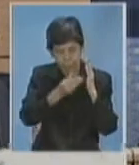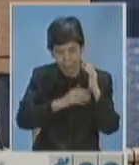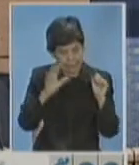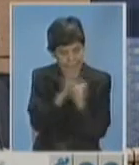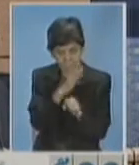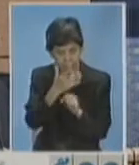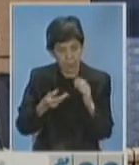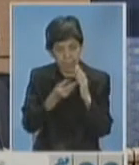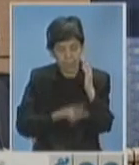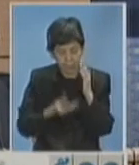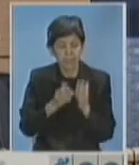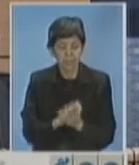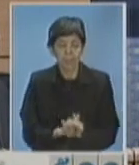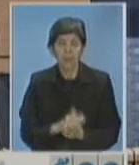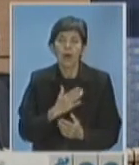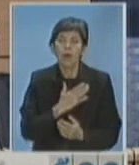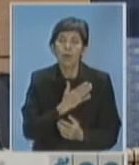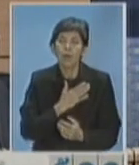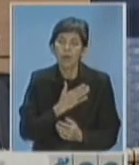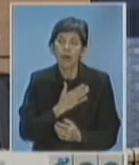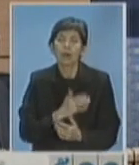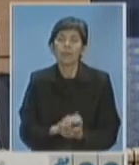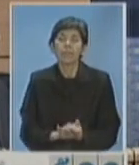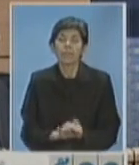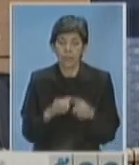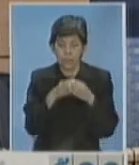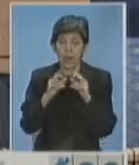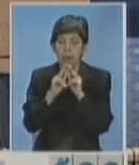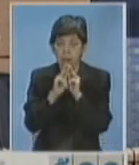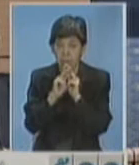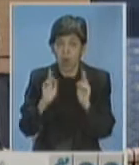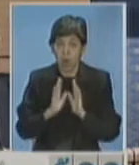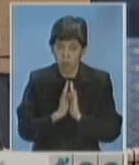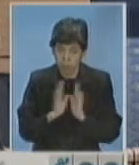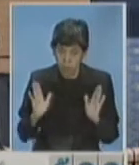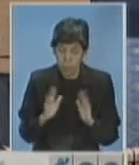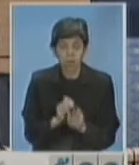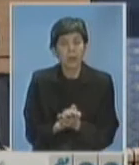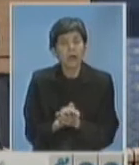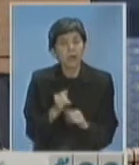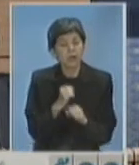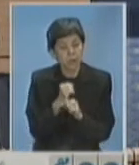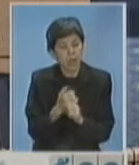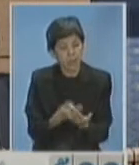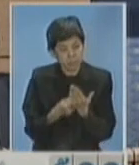ศอย่างแท้จริงและผมขอขอบคุณคณะกรรมการที่ได้ใส่ข้อสังเกตของผมเอา